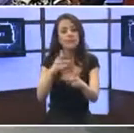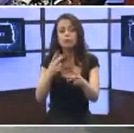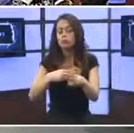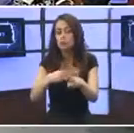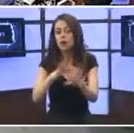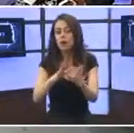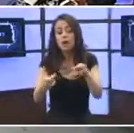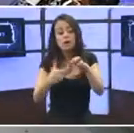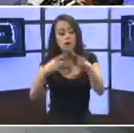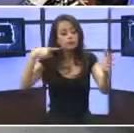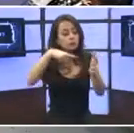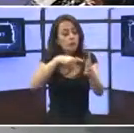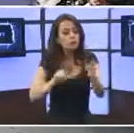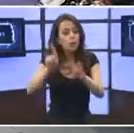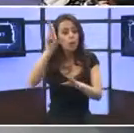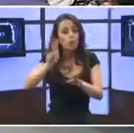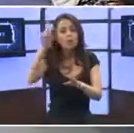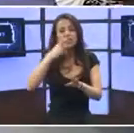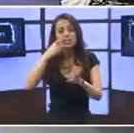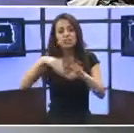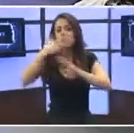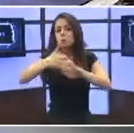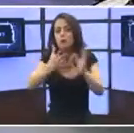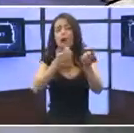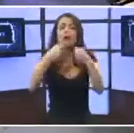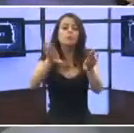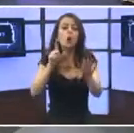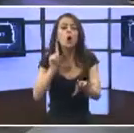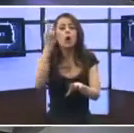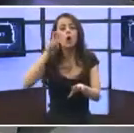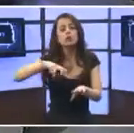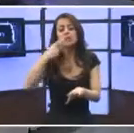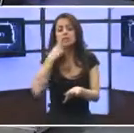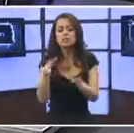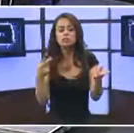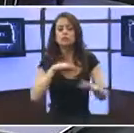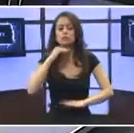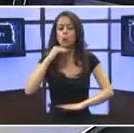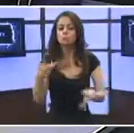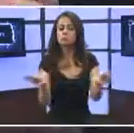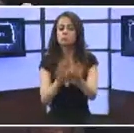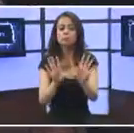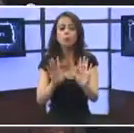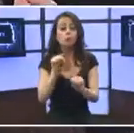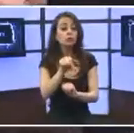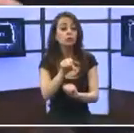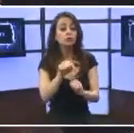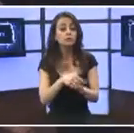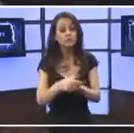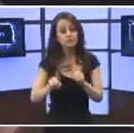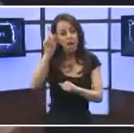Rehabilitasyon merkezleri de 17 yaştan sonra biliyorsunuz almıyor. 18'i doldurdu mu? O da bitiyor. O da bitiyor. Evet. Ondan sonra kendi